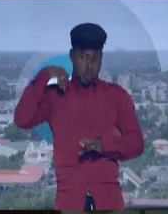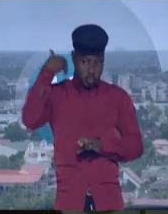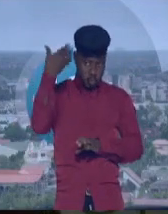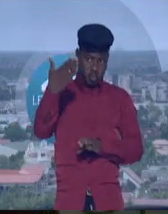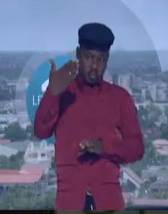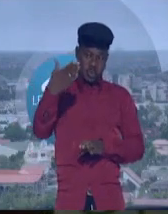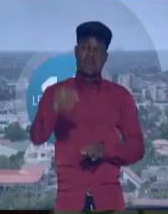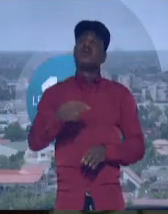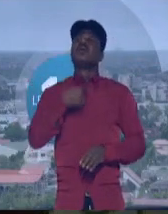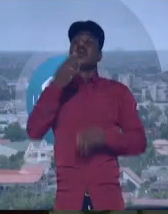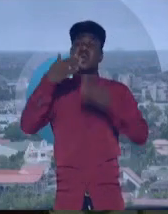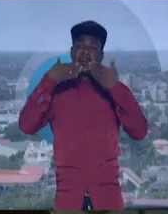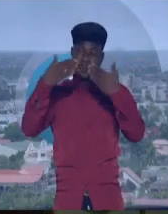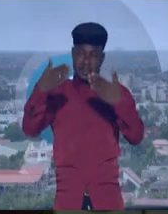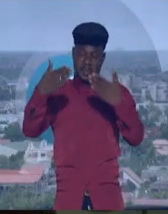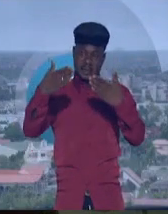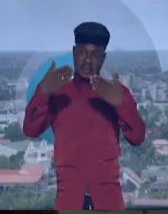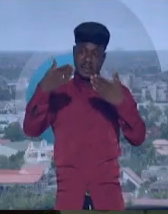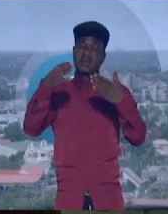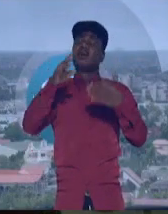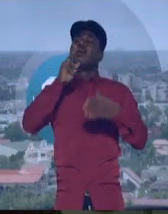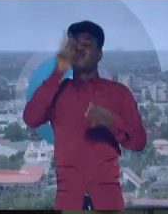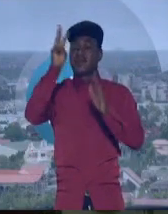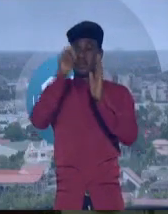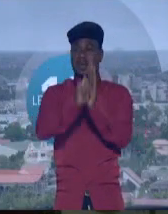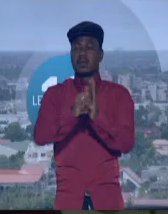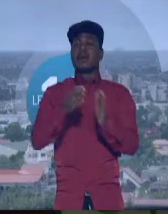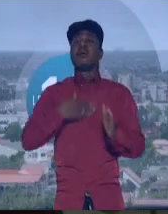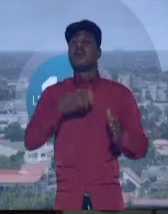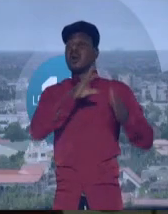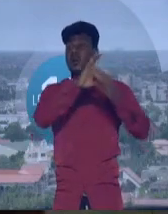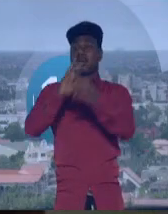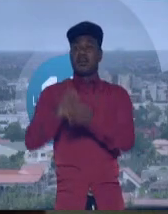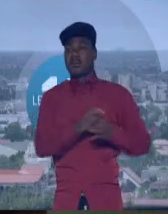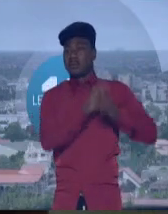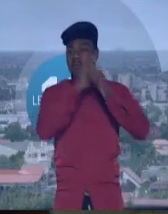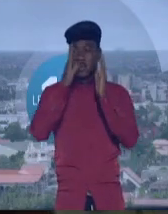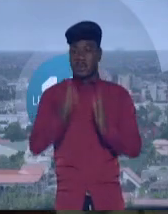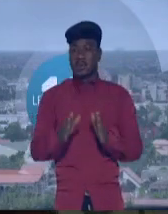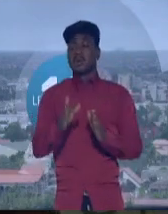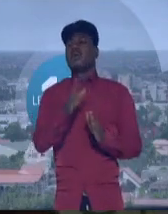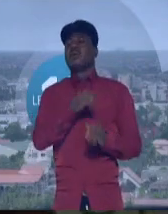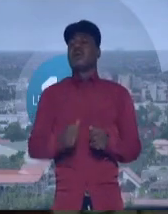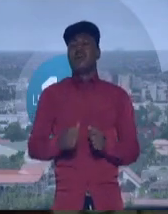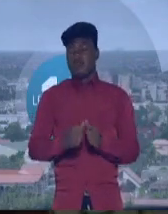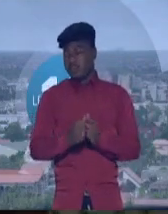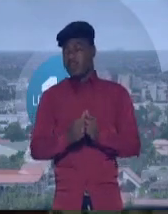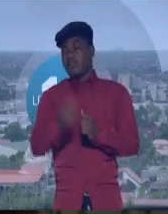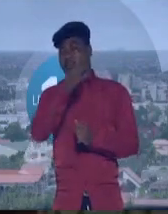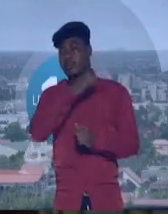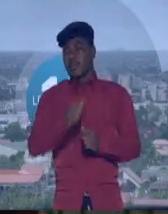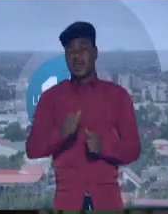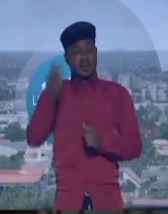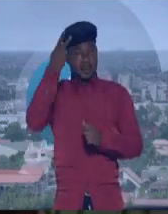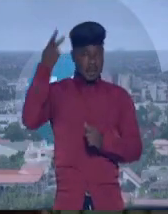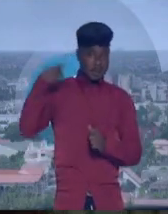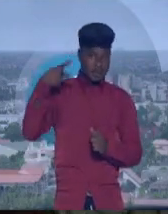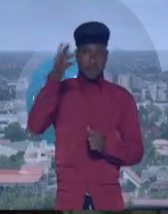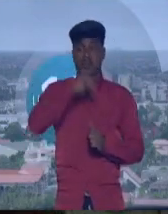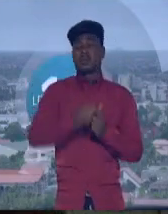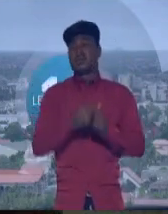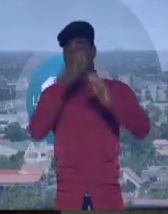je remercie franchement mes collaborateurs, surtout mes dévanciers, qu'ils soient caméramen,